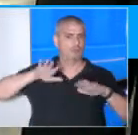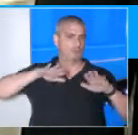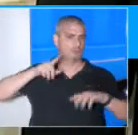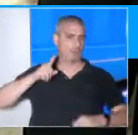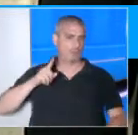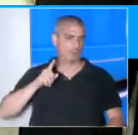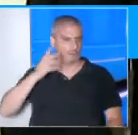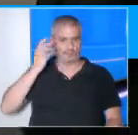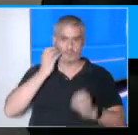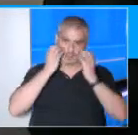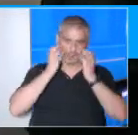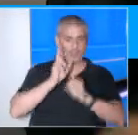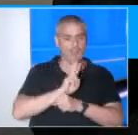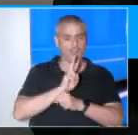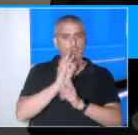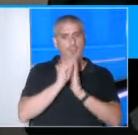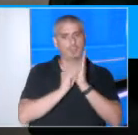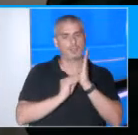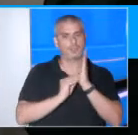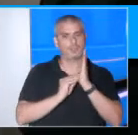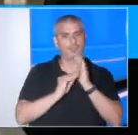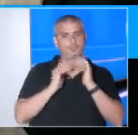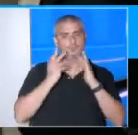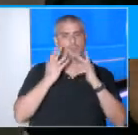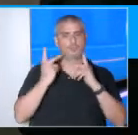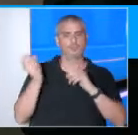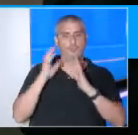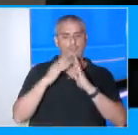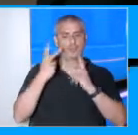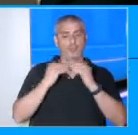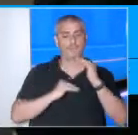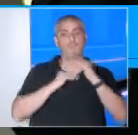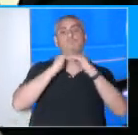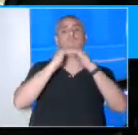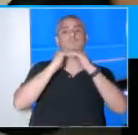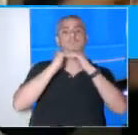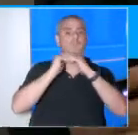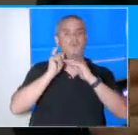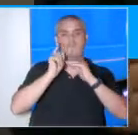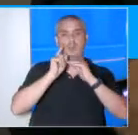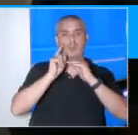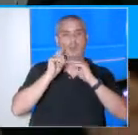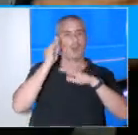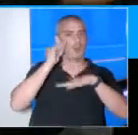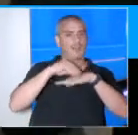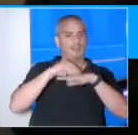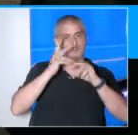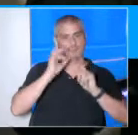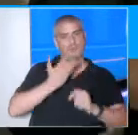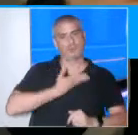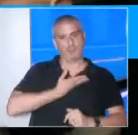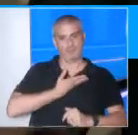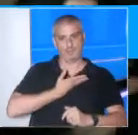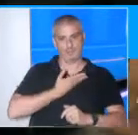הממשלה בנט לשמור על הנתונים ככל שיגיע בית החולים לאי ספיקה ולא להתקן את הציבור כדי לקבל